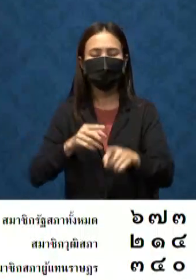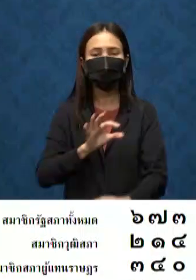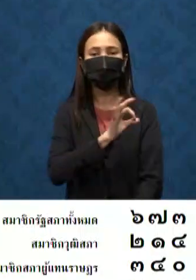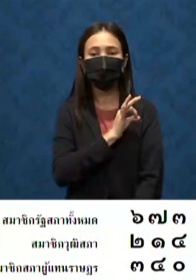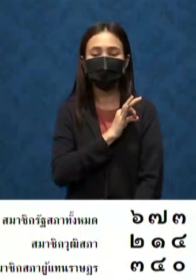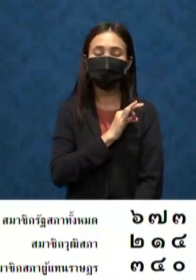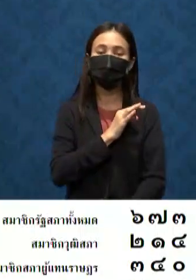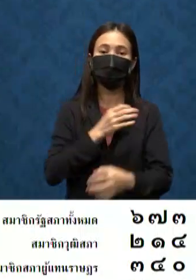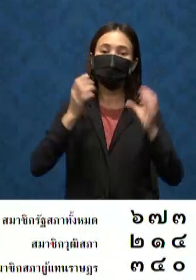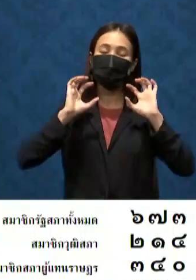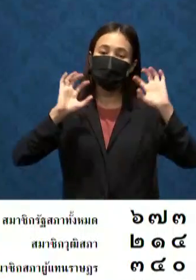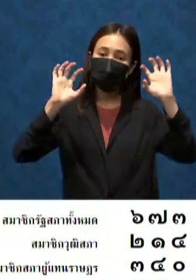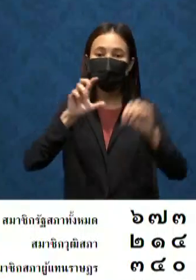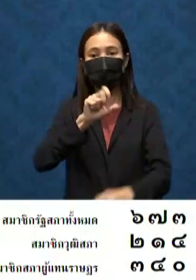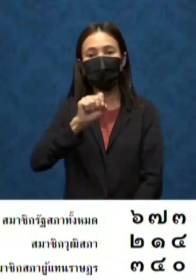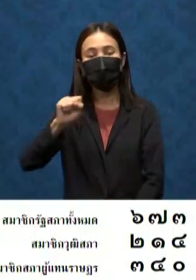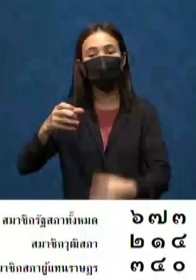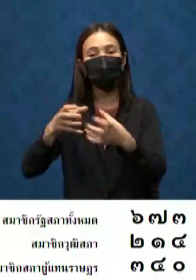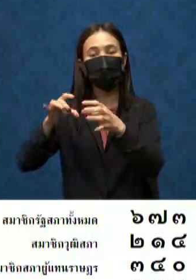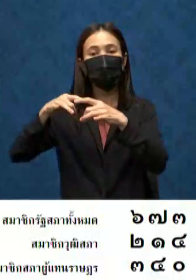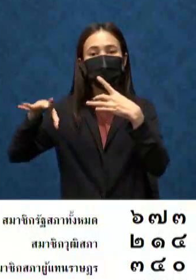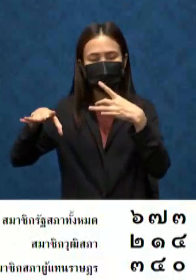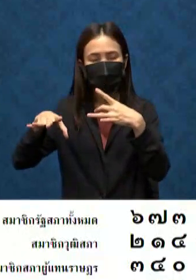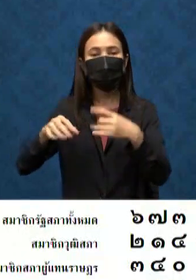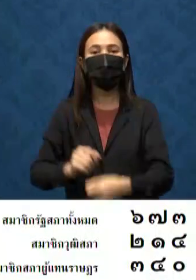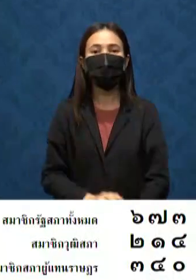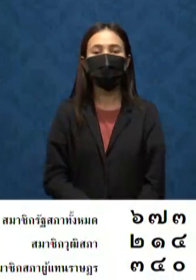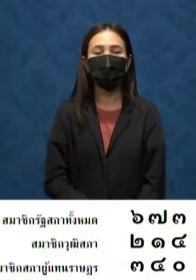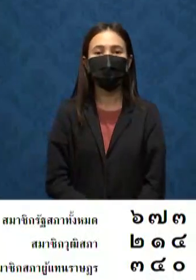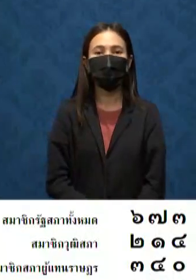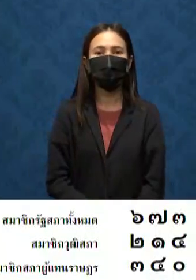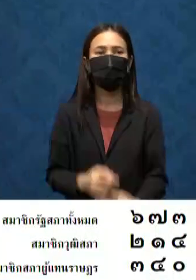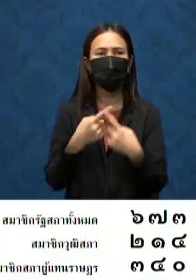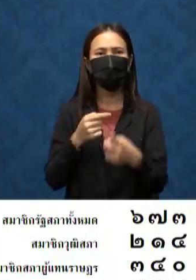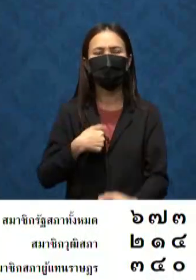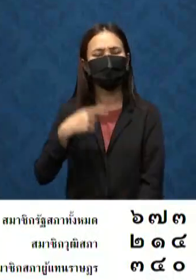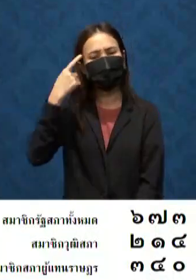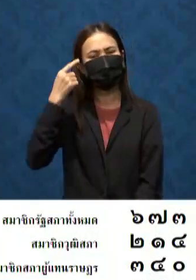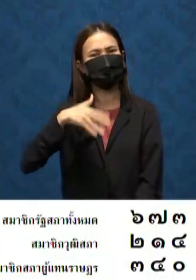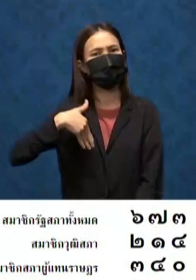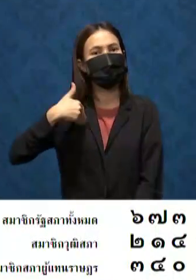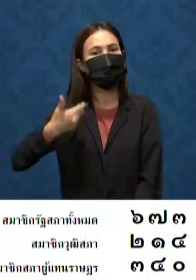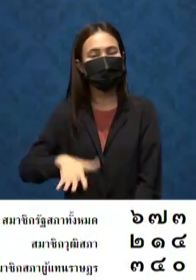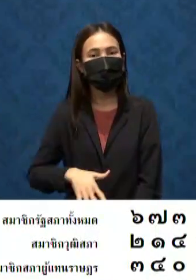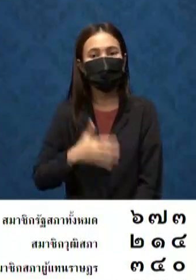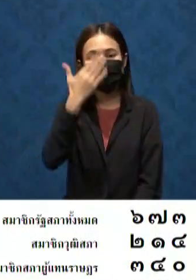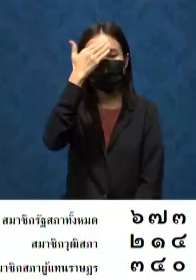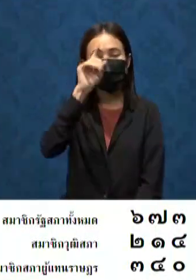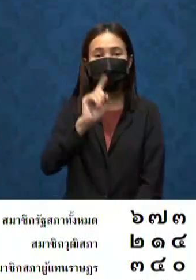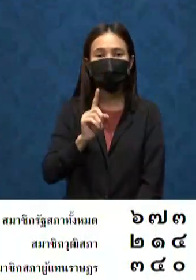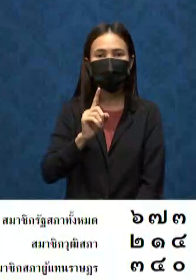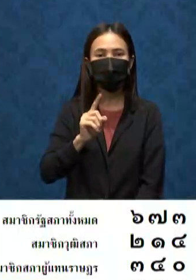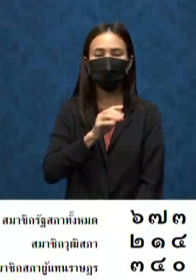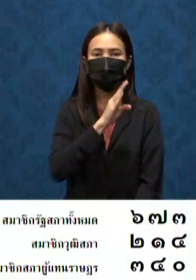รัฐบาลส.สฝ่ายค้านด้วยดีมาตลอดครับแต่ผมไม่สบายใจจริงๆครับผมเกรงว่า